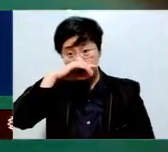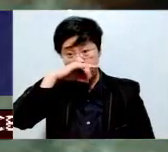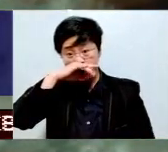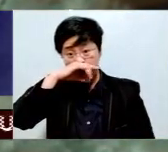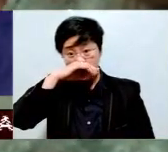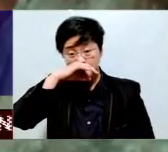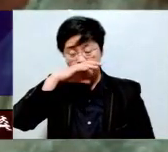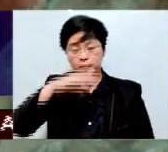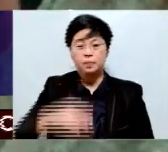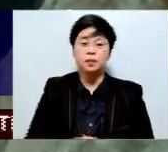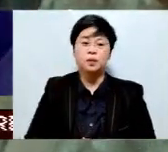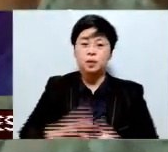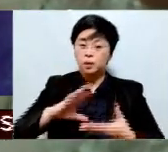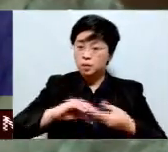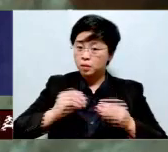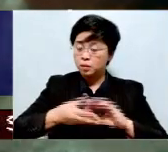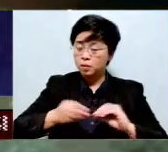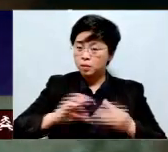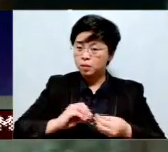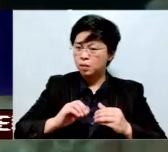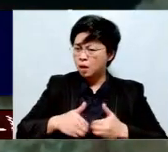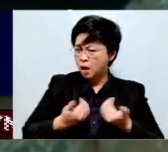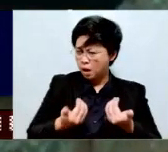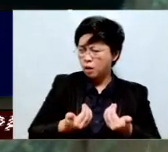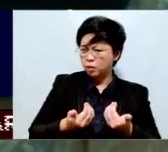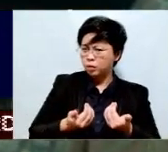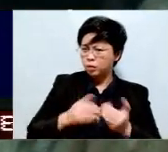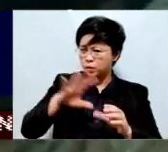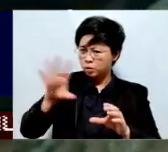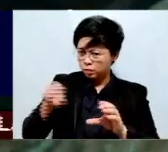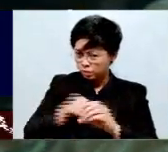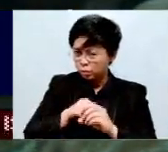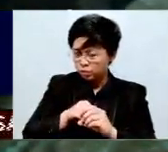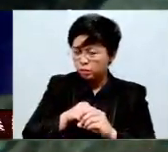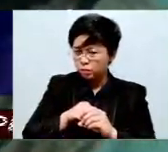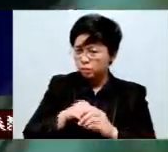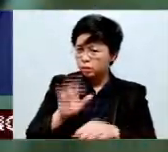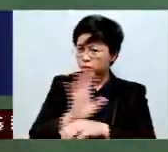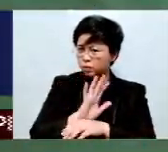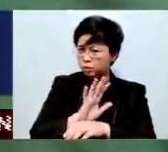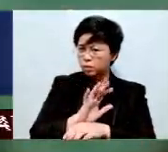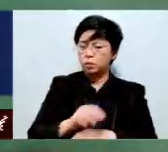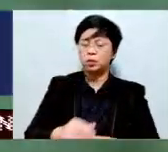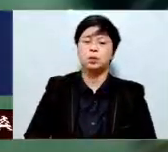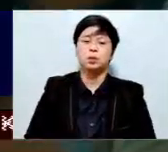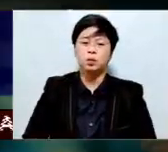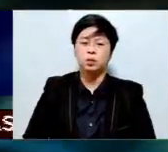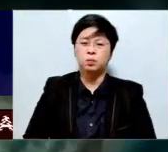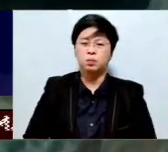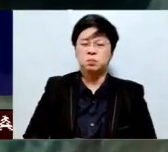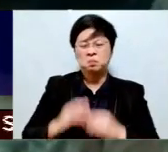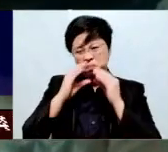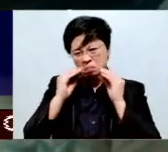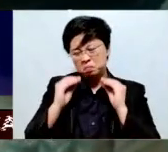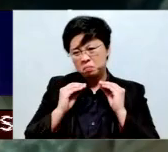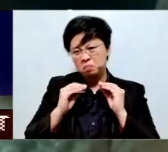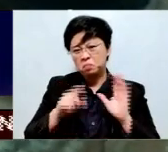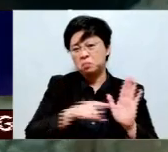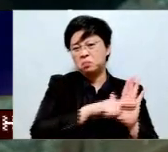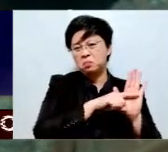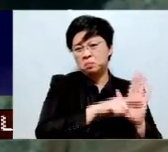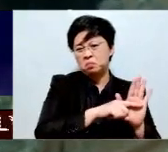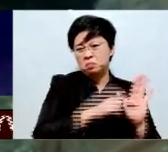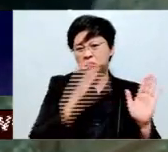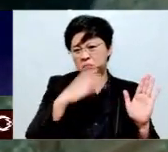Amelyn sa News 5 kung paano siya nag-audition. Nalulungkot naman daw ang Cebuana sa mga negatibong komento tungkol sa role na